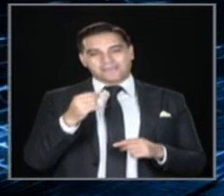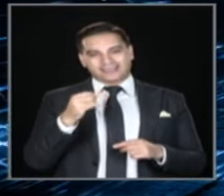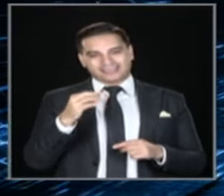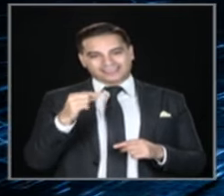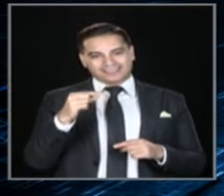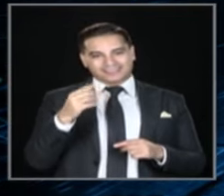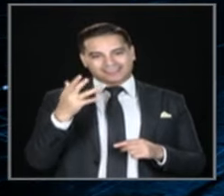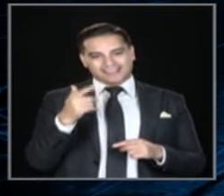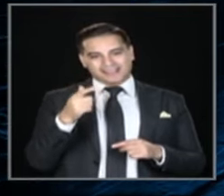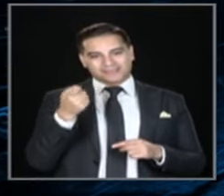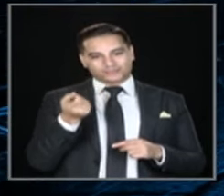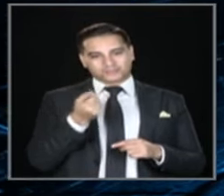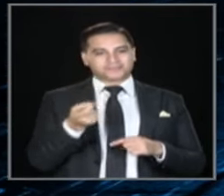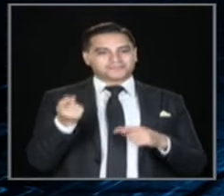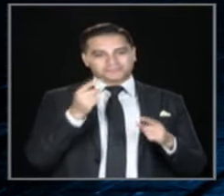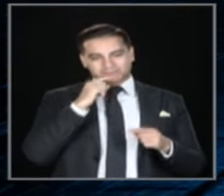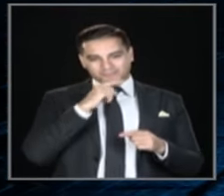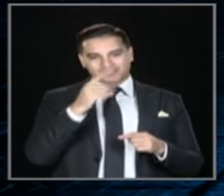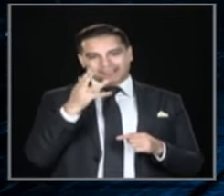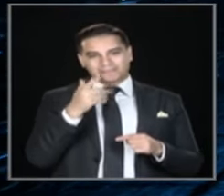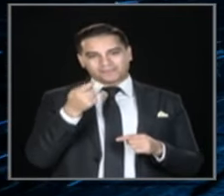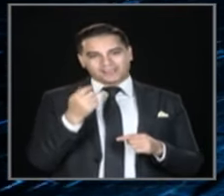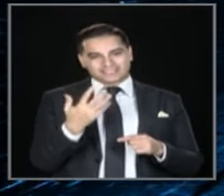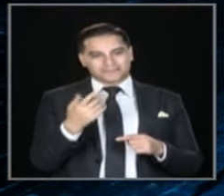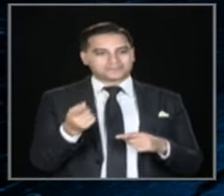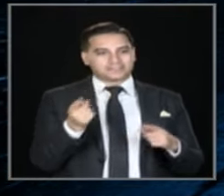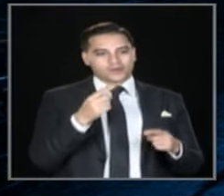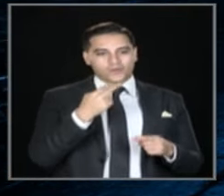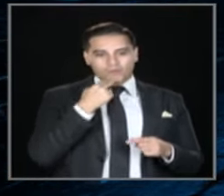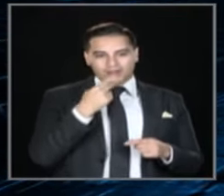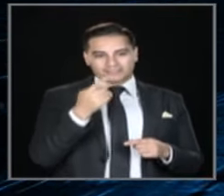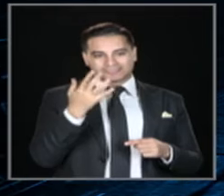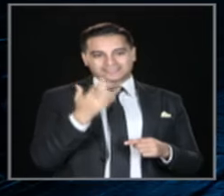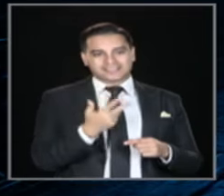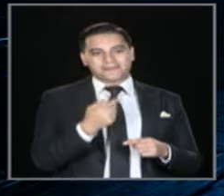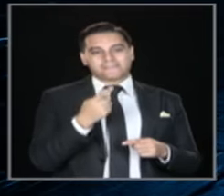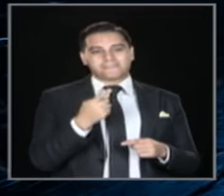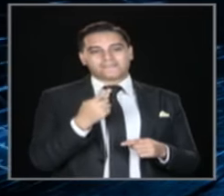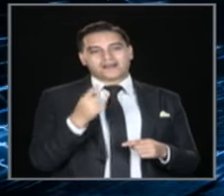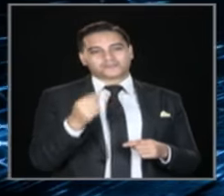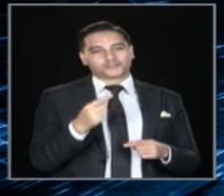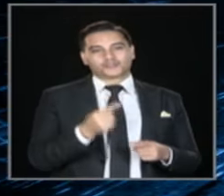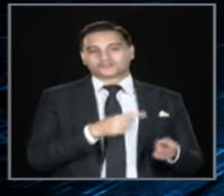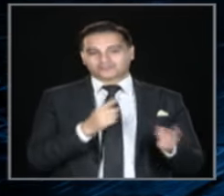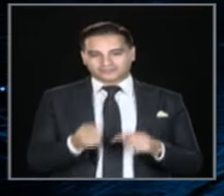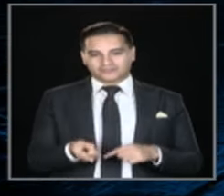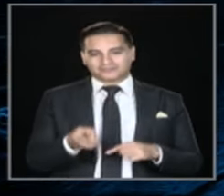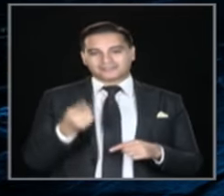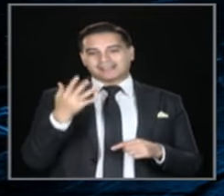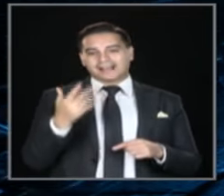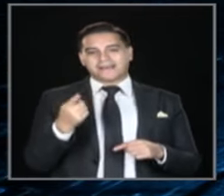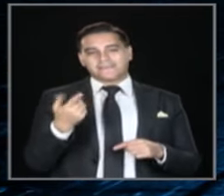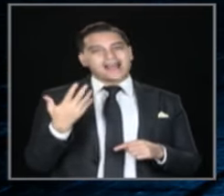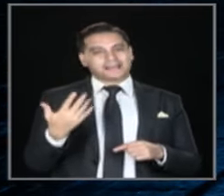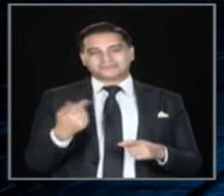ميار حماده ناقص خه رمضان حسن 15 سعد صالح